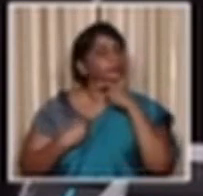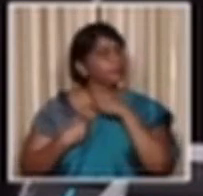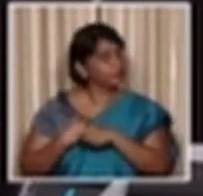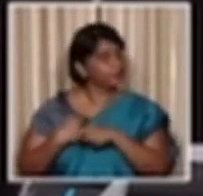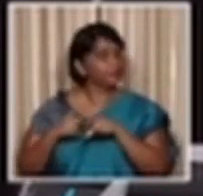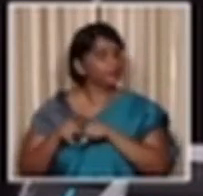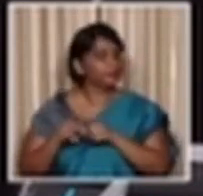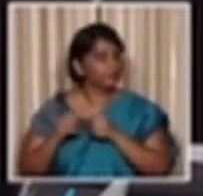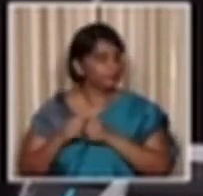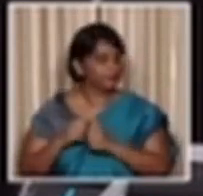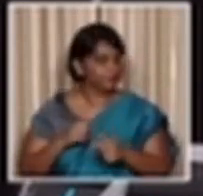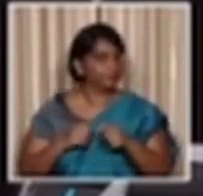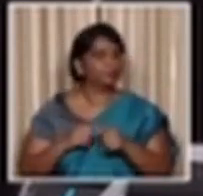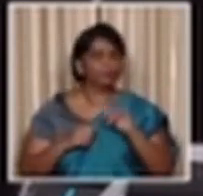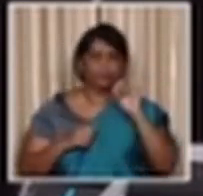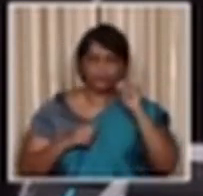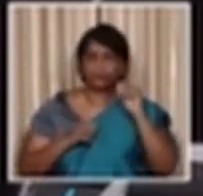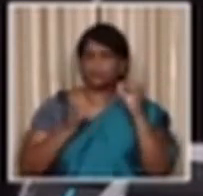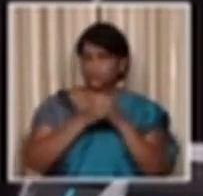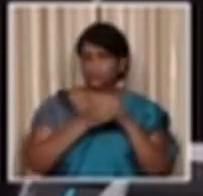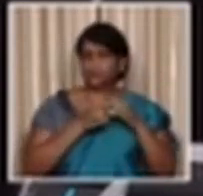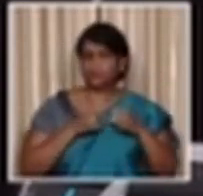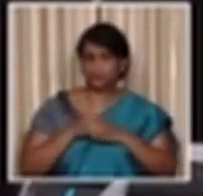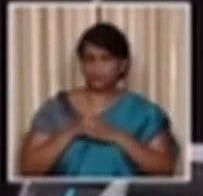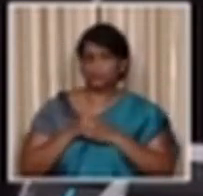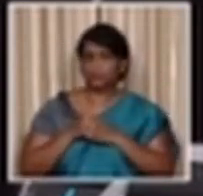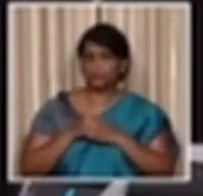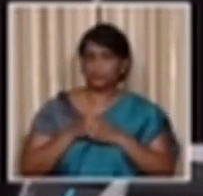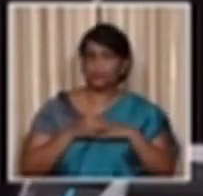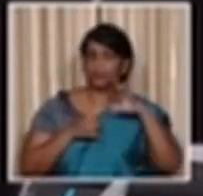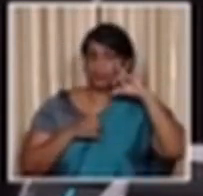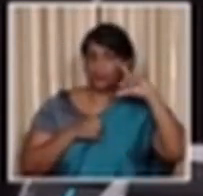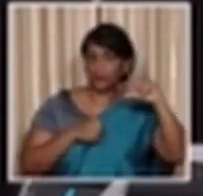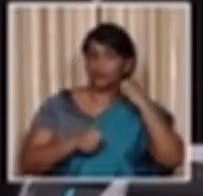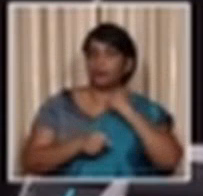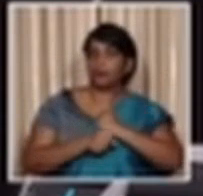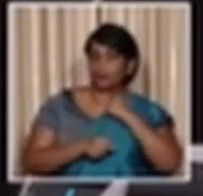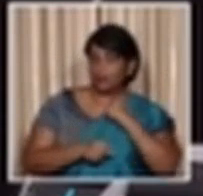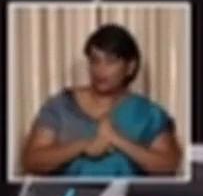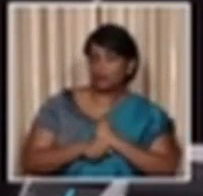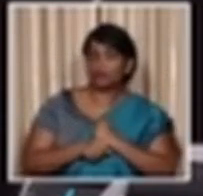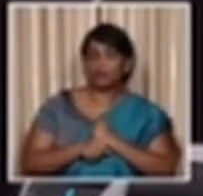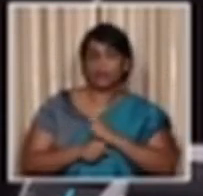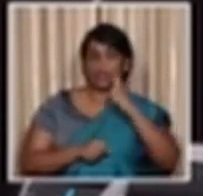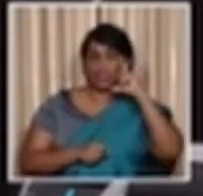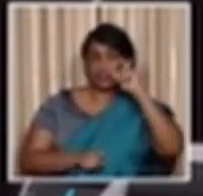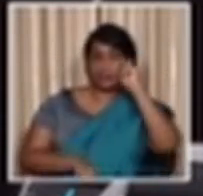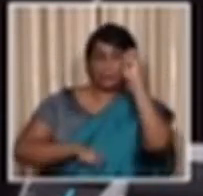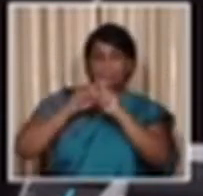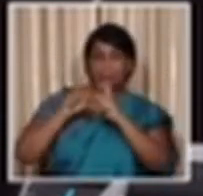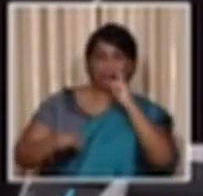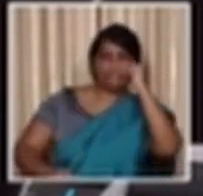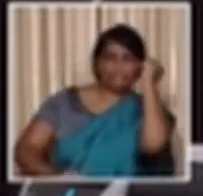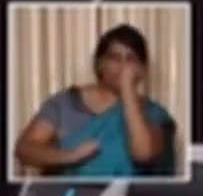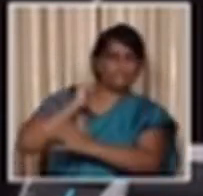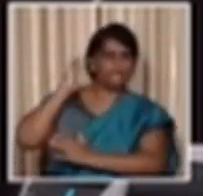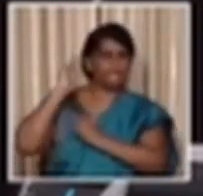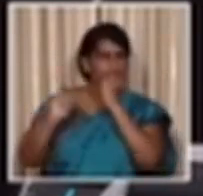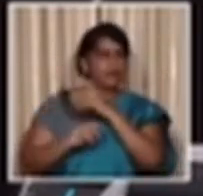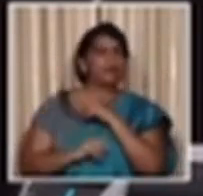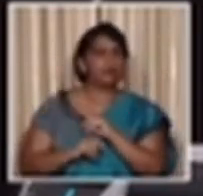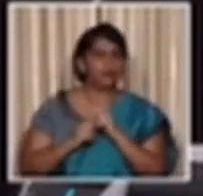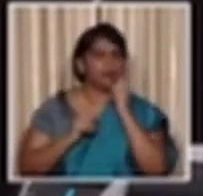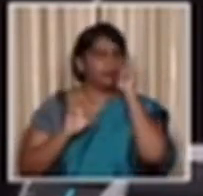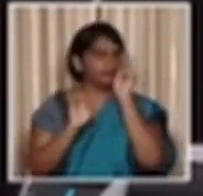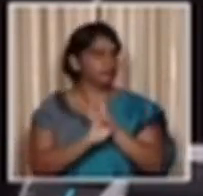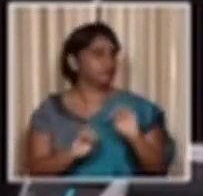වෙනකොට සමහර කණ්ඩායම් චීන රජ්‍යයට සහ ජනතාව අපහසුතාවයට පත් කරන්න විවිධ